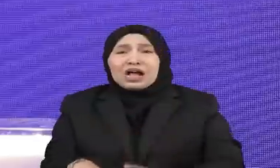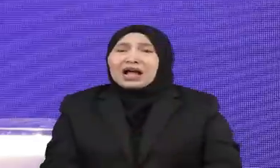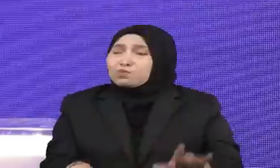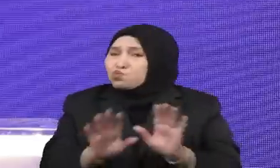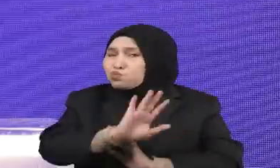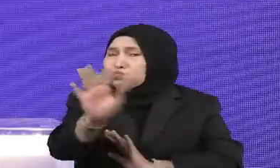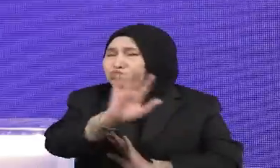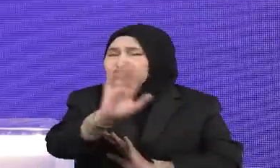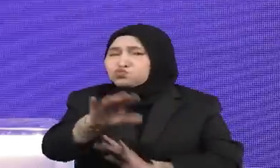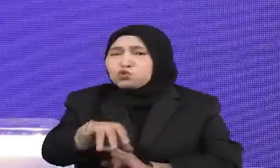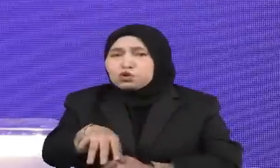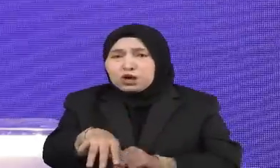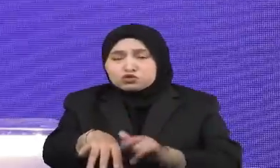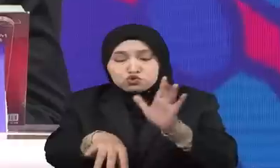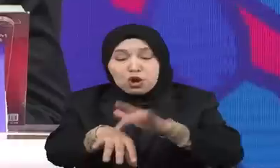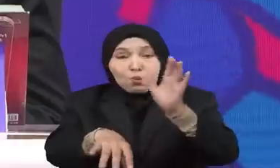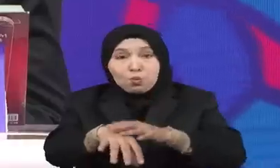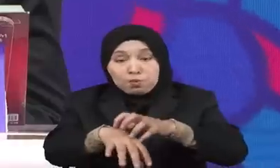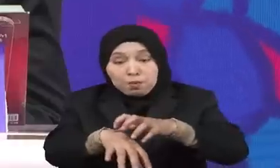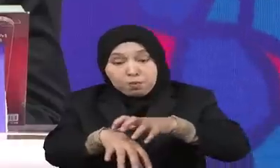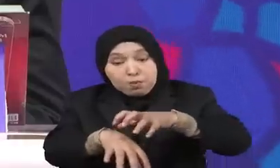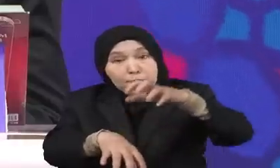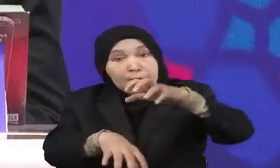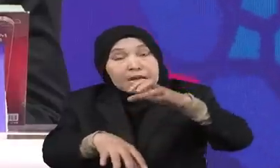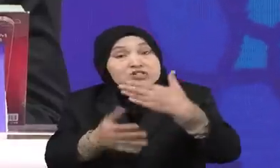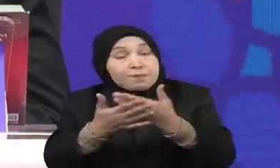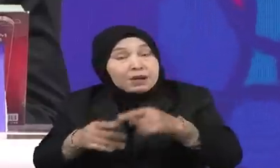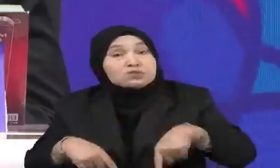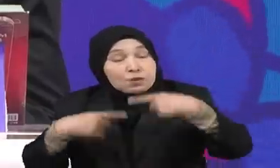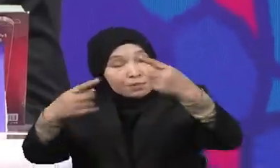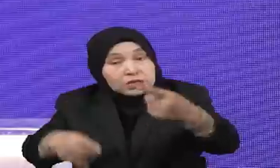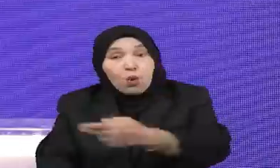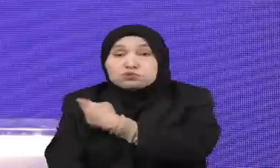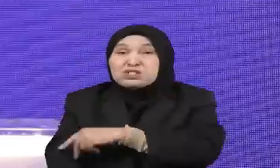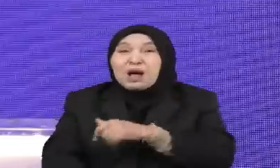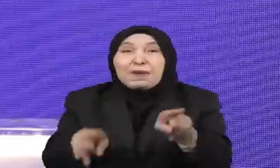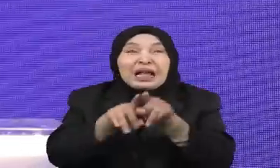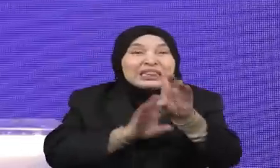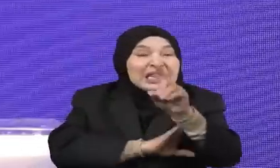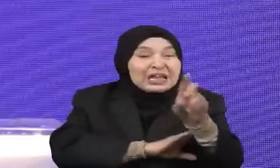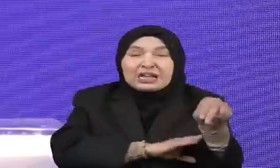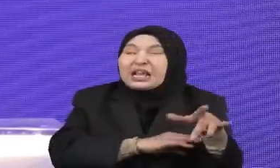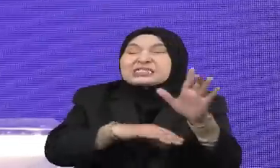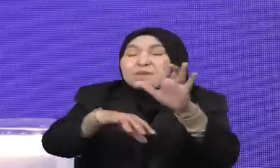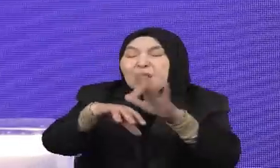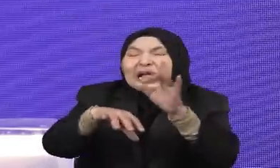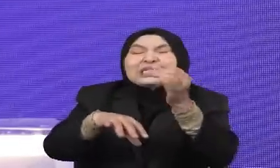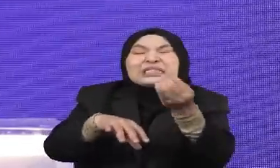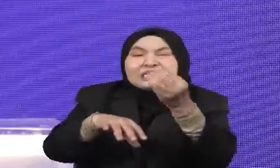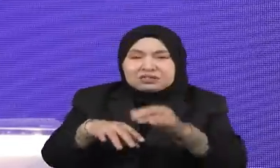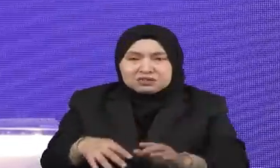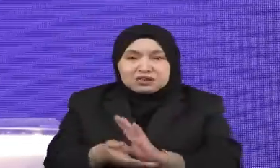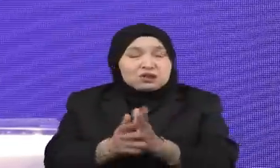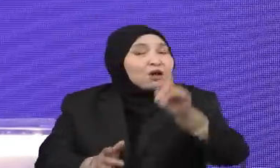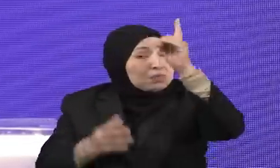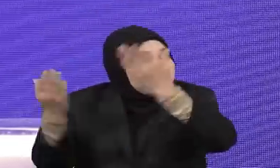yang nyamuk gigi sampai bengkak sampai kedip Hospital sampai dengki bukan ini yang sentuh gitu saja Allah bawakan untuk hari ini untuk